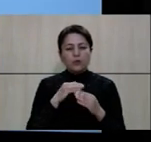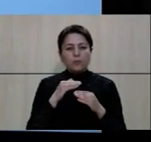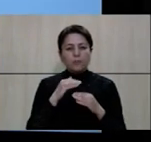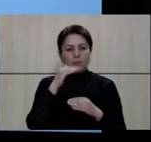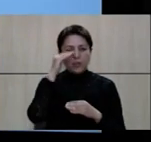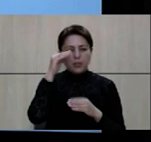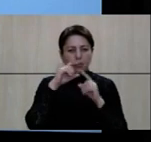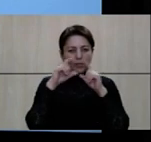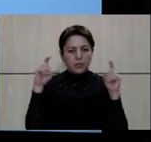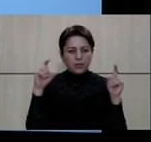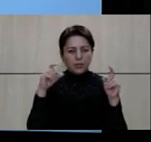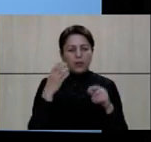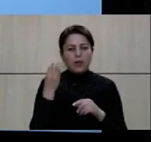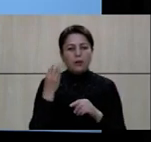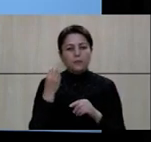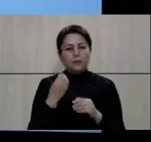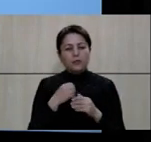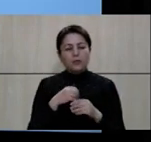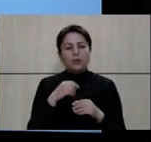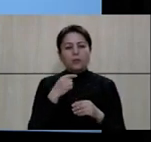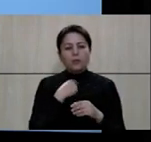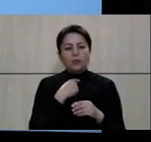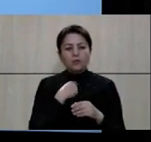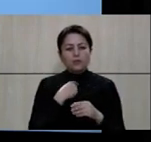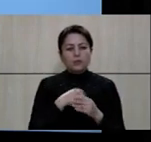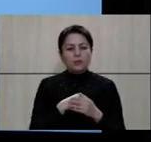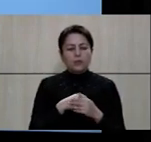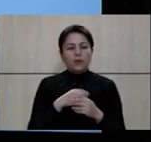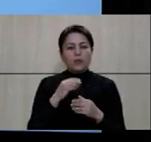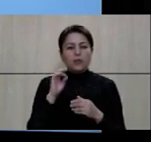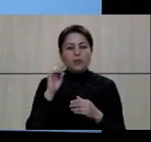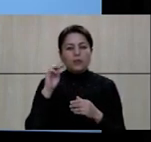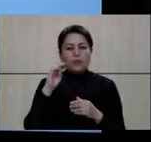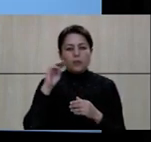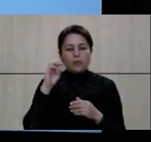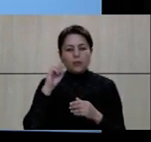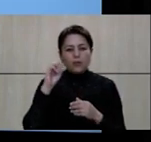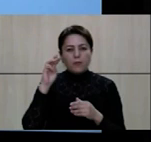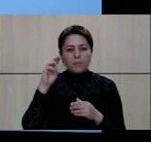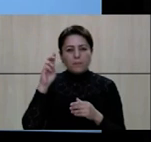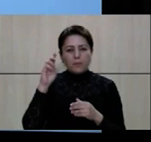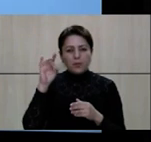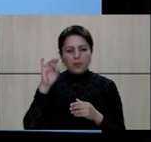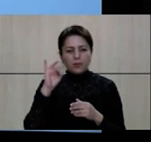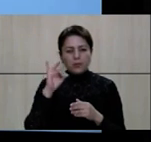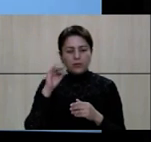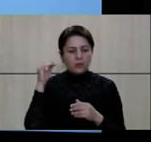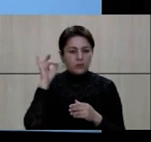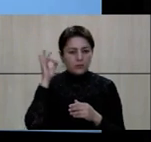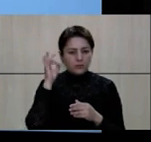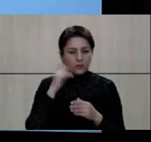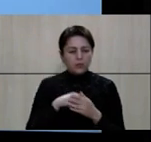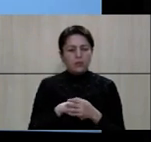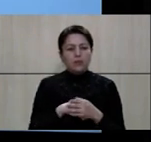balandligi hamda tovushning tembri. Demak, bunda tovushning qattiqligi, balandligi